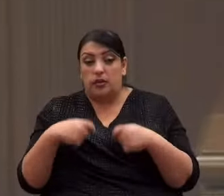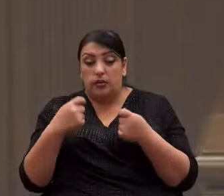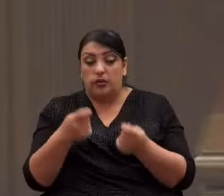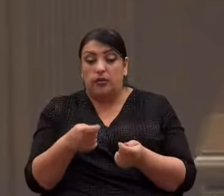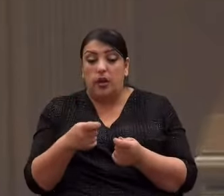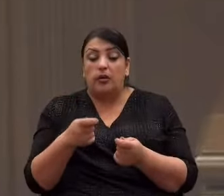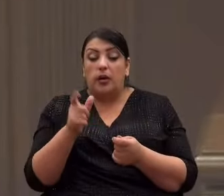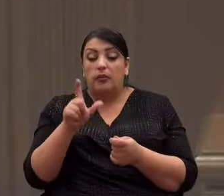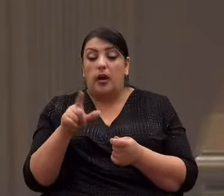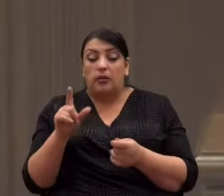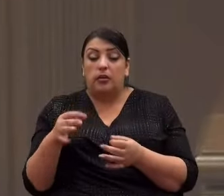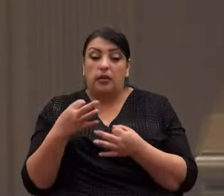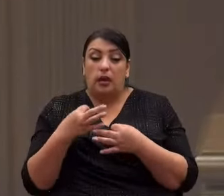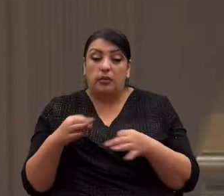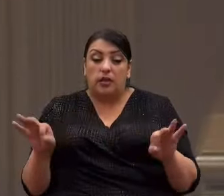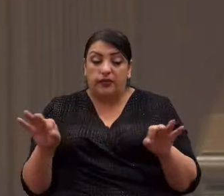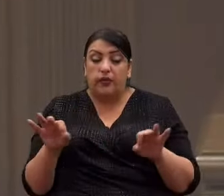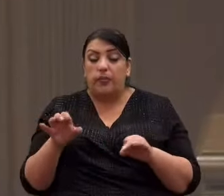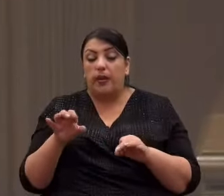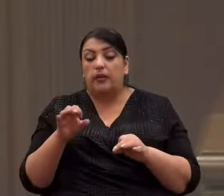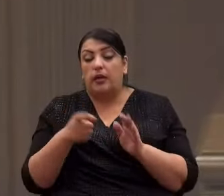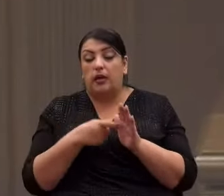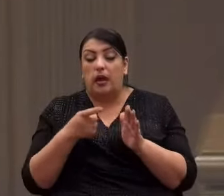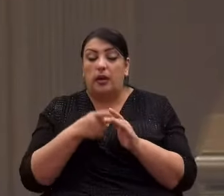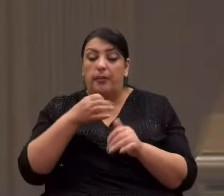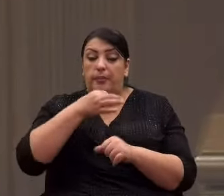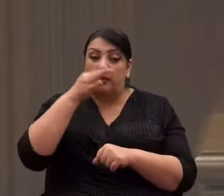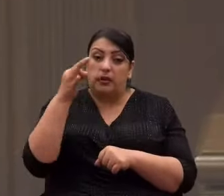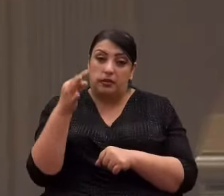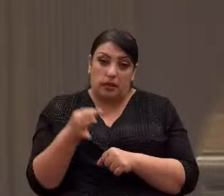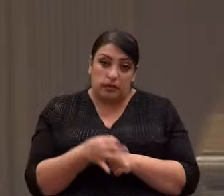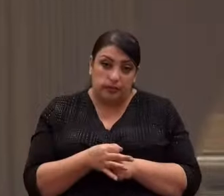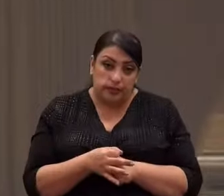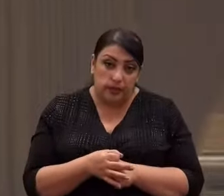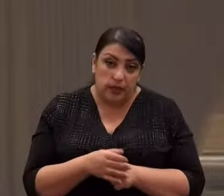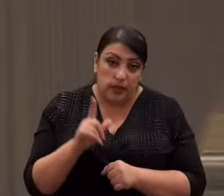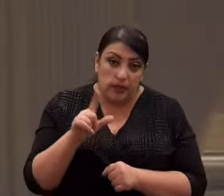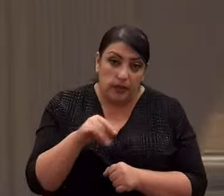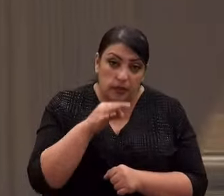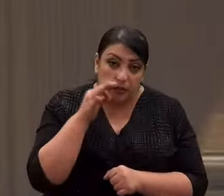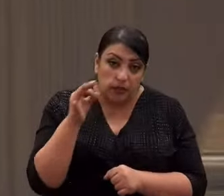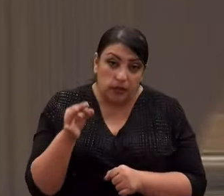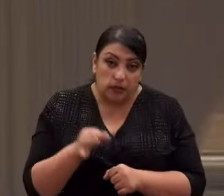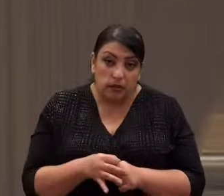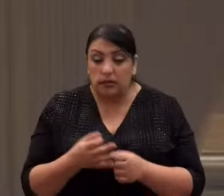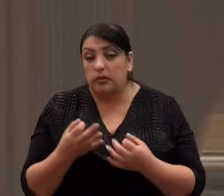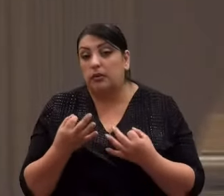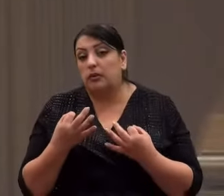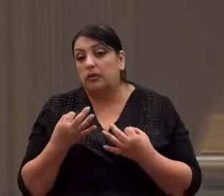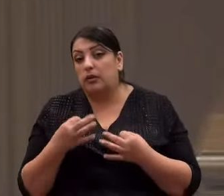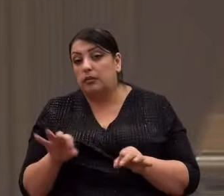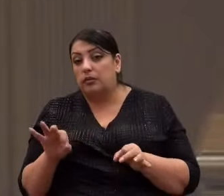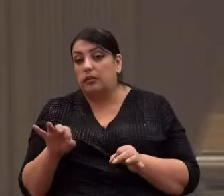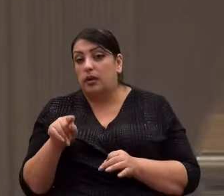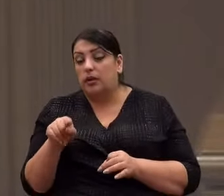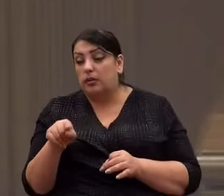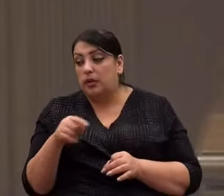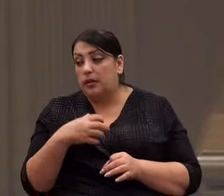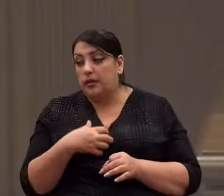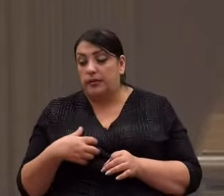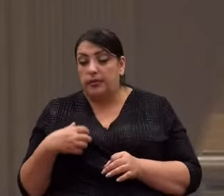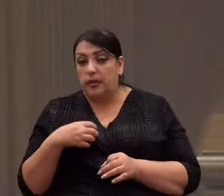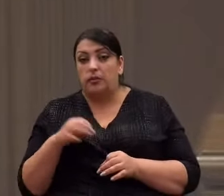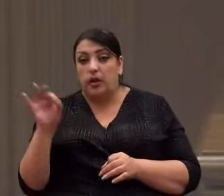անձանց ազատում է քրեական պատասխանատվությունից։ Անձանց քրեական պատասխանատվությունից ազատելու այս հիմքը ավելի